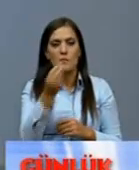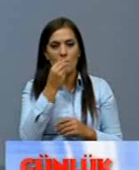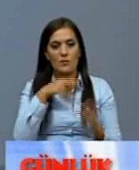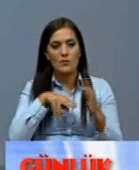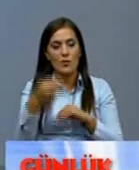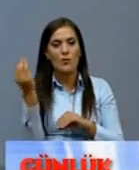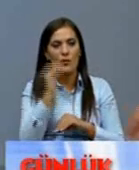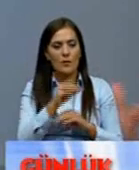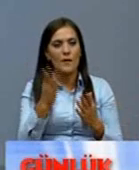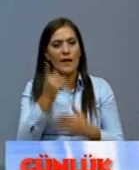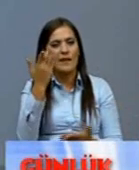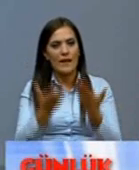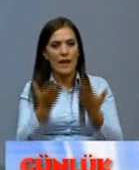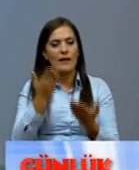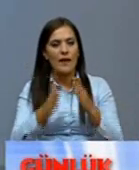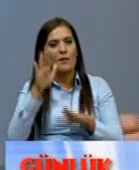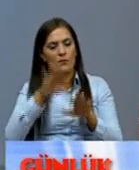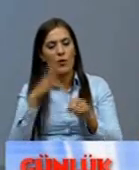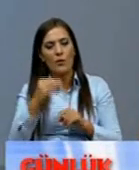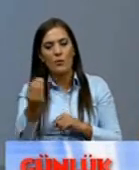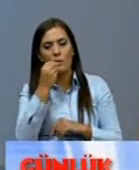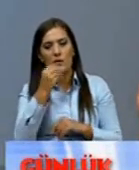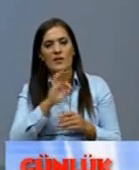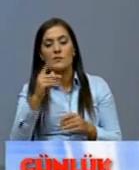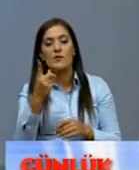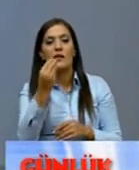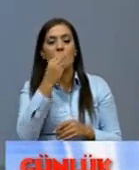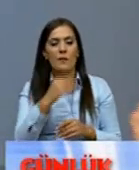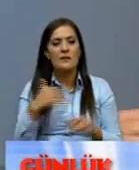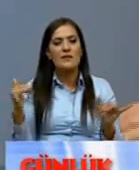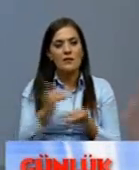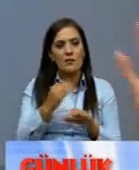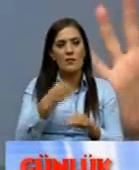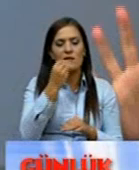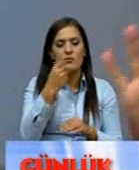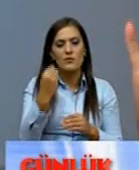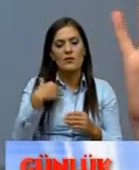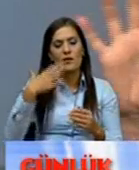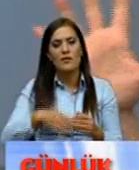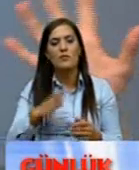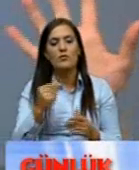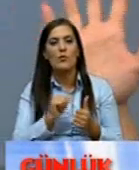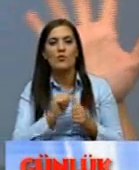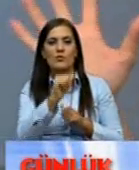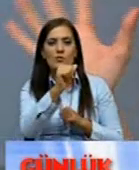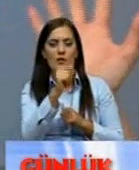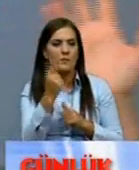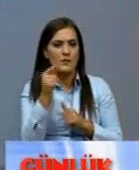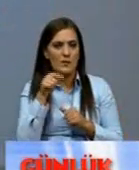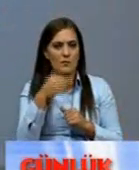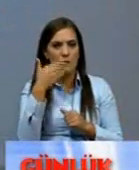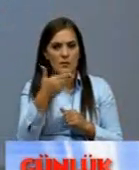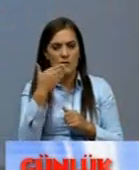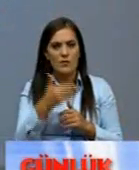Alışkanlığınızı yoluna koymak yani evet. Dengeli beslenmek öyle değil dengeli mi? Hani hiçbir şey güzel. Yemeyeyim, ince olayım, kıyafeti güzel taşımdan çok uzaktan uzakta bir evet.